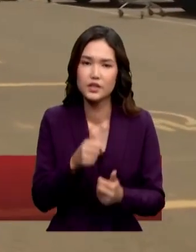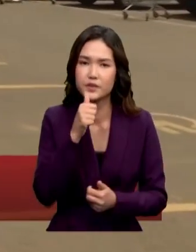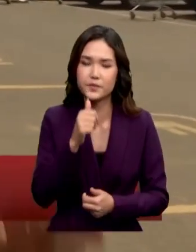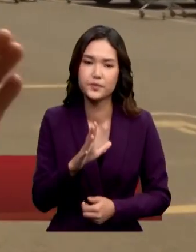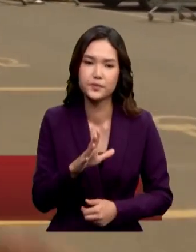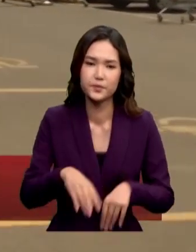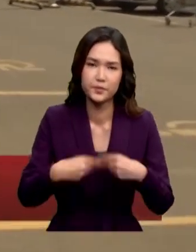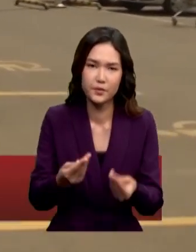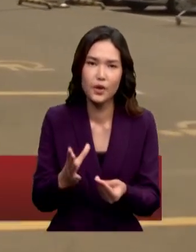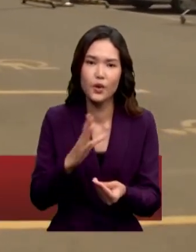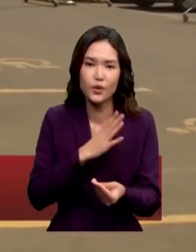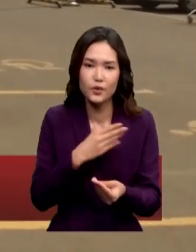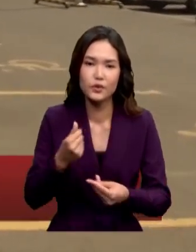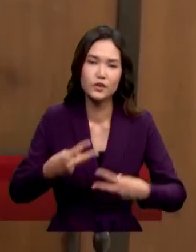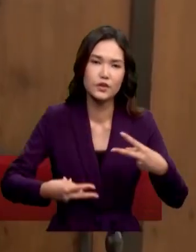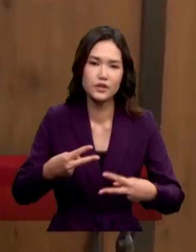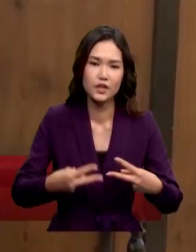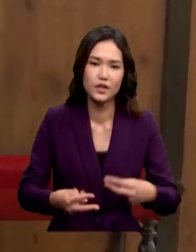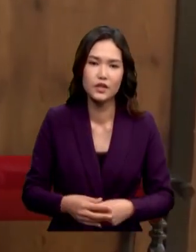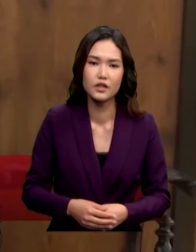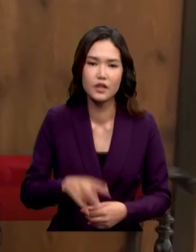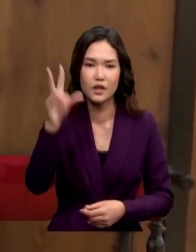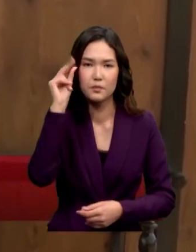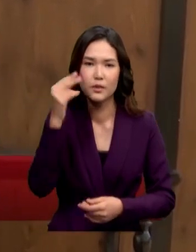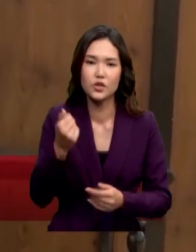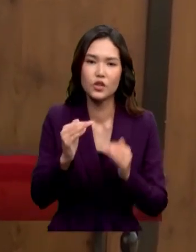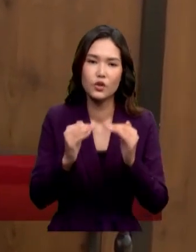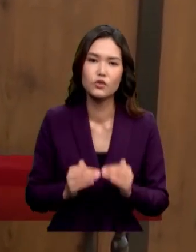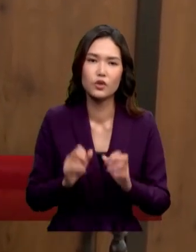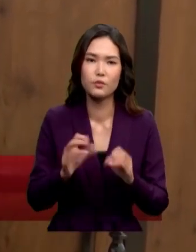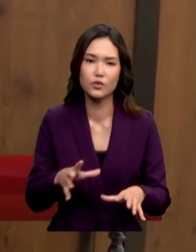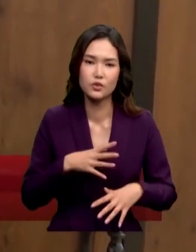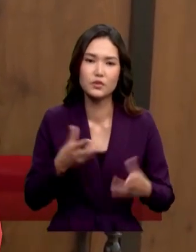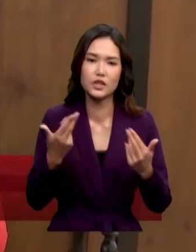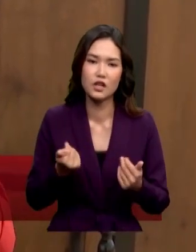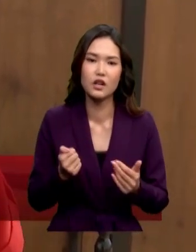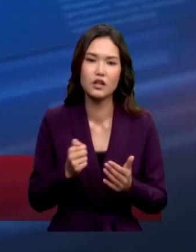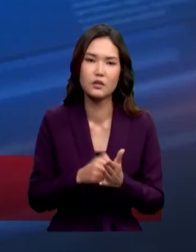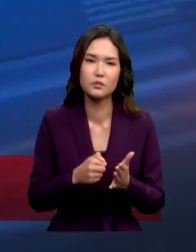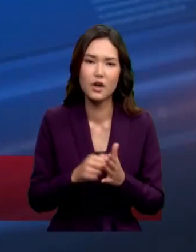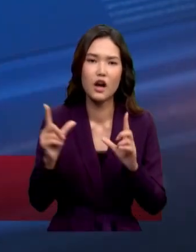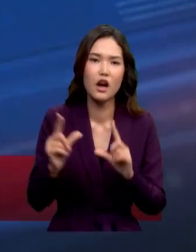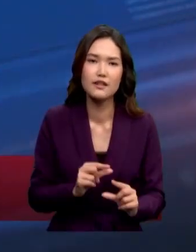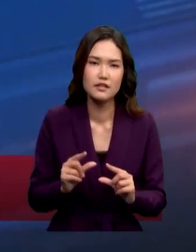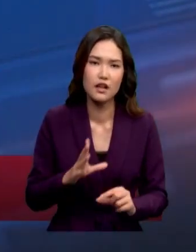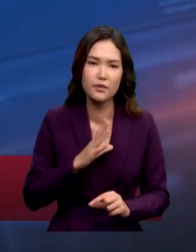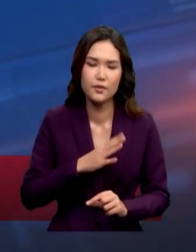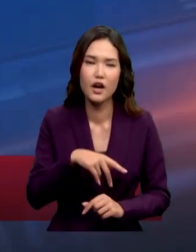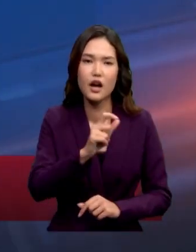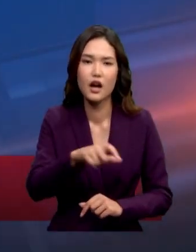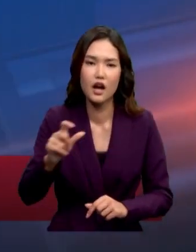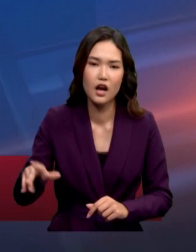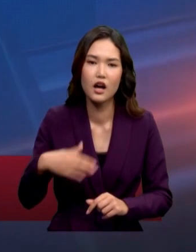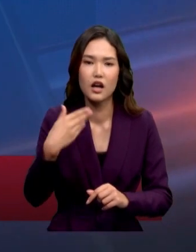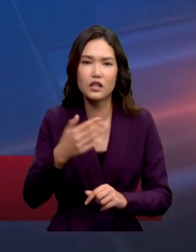енді. Ол саған үйретіп алды ғой бізді. Бағасы бүгін түскен сияқты, да. Потому что акция. Халыққа байқалды